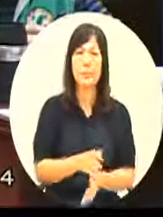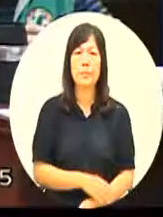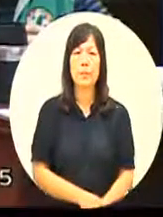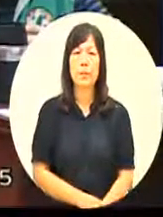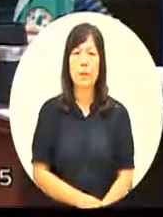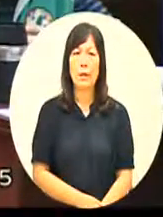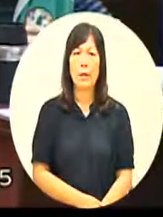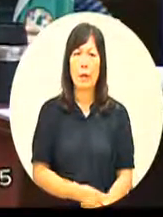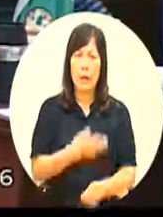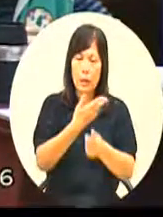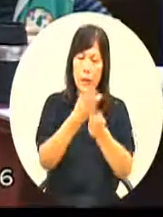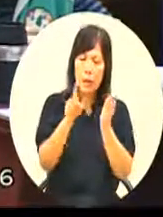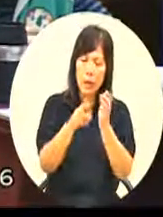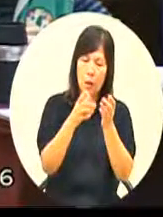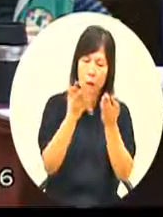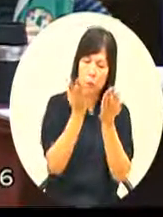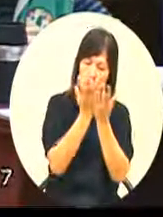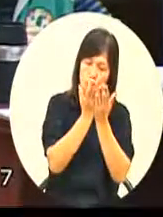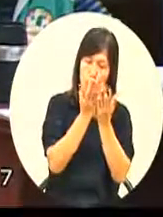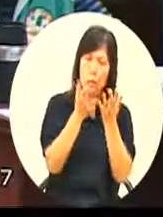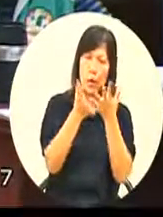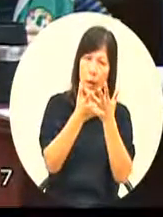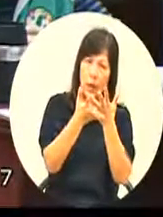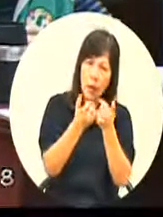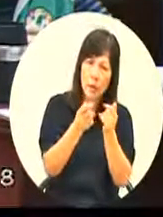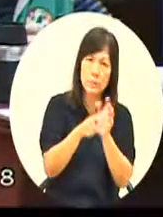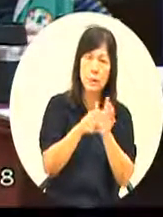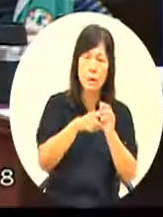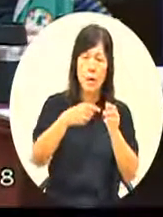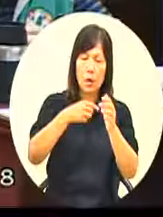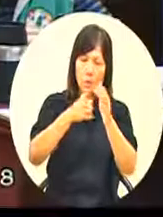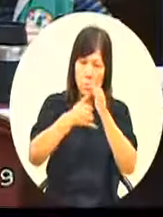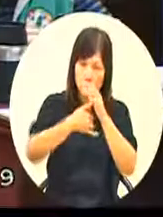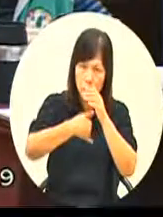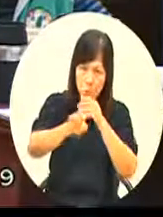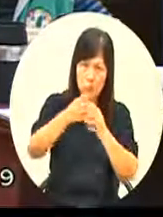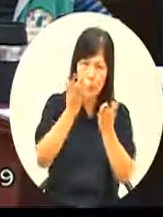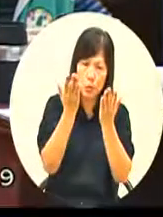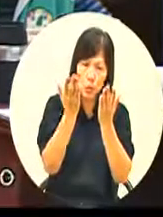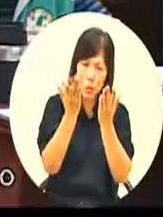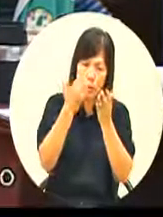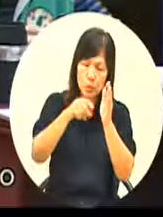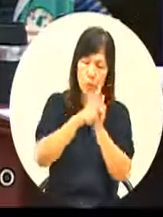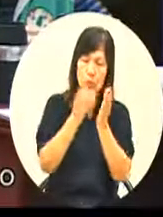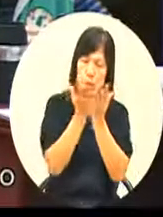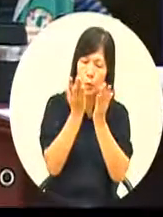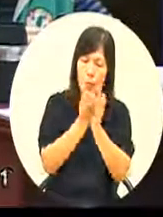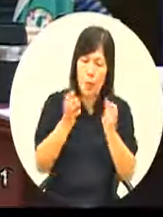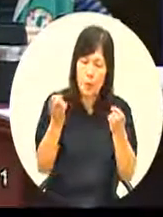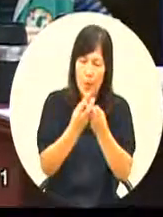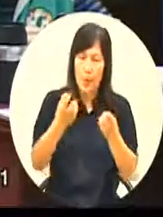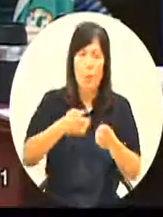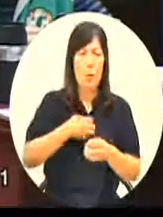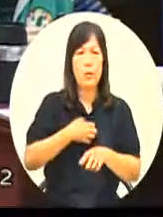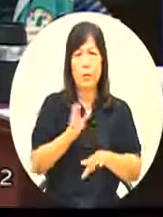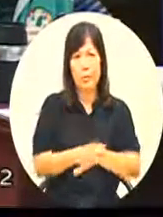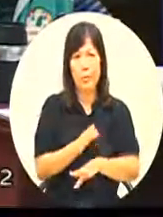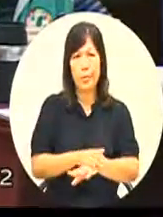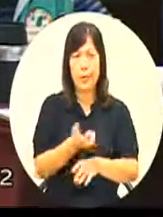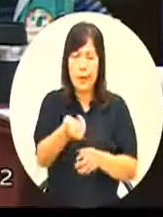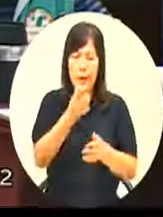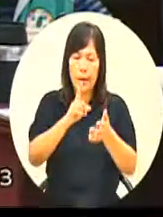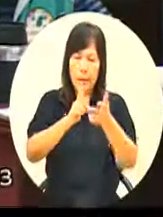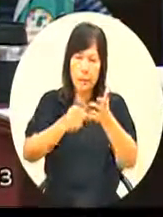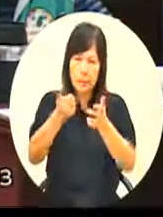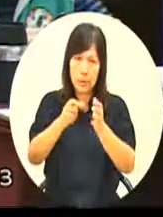将要上学的同学在进去学校里面不会发生一些危险。可是刚刚简议员有提